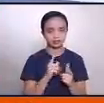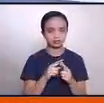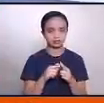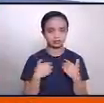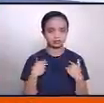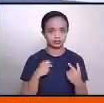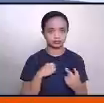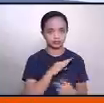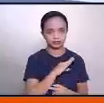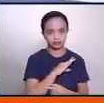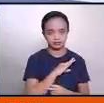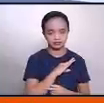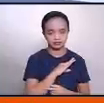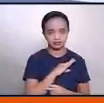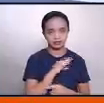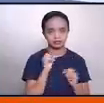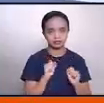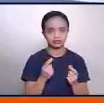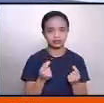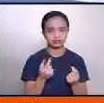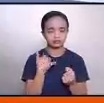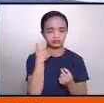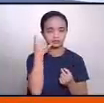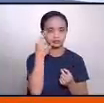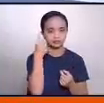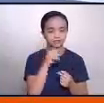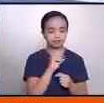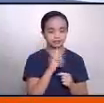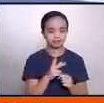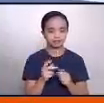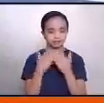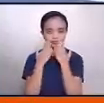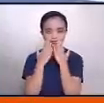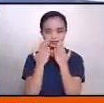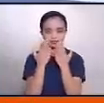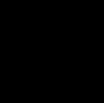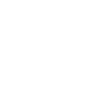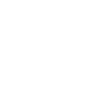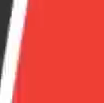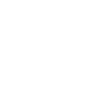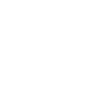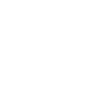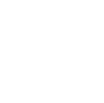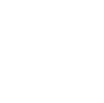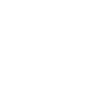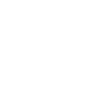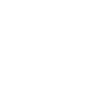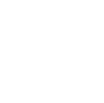staff po na siyang maggagawa ng pagtatawag para sa inyo. Okay? Opo, opo. Salamat thank po, madam. Thank you, sir. Opo, ma'am.